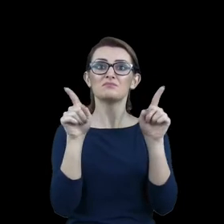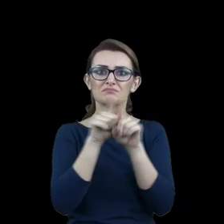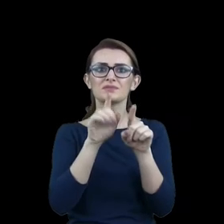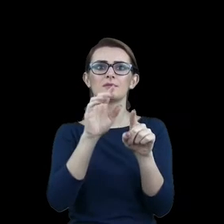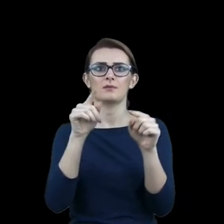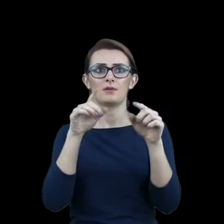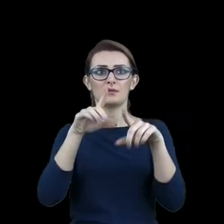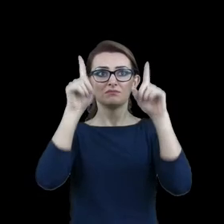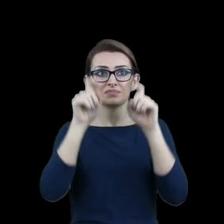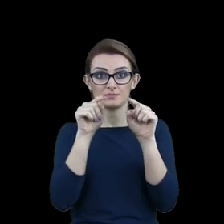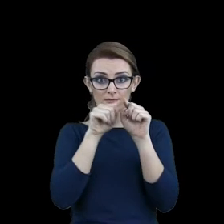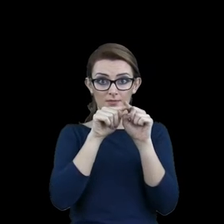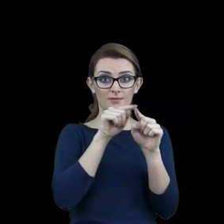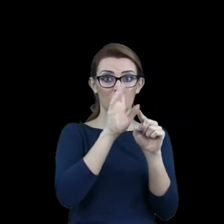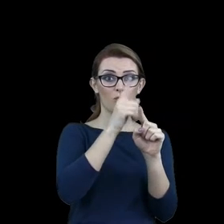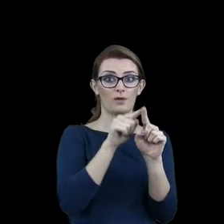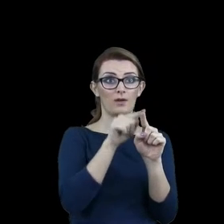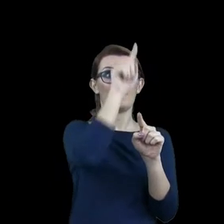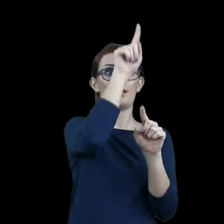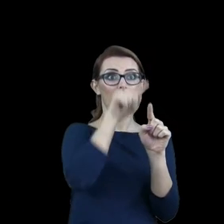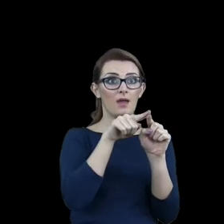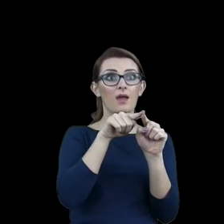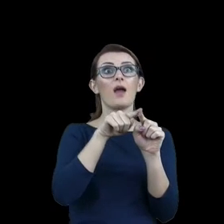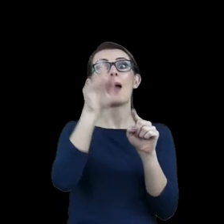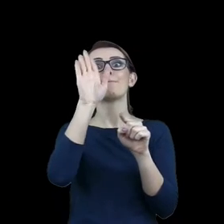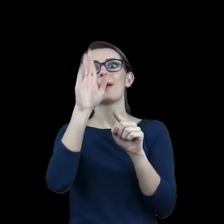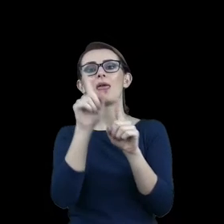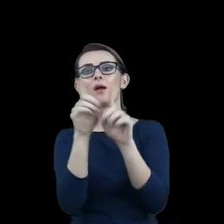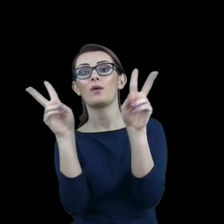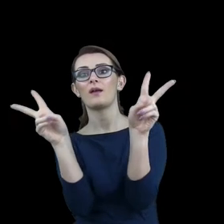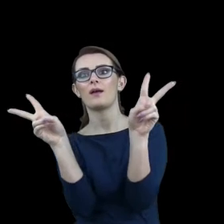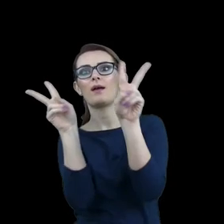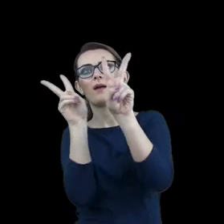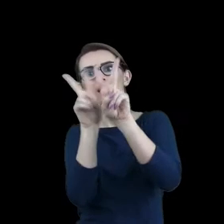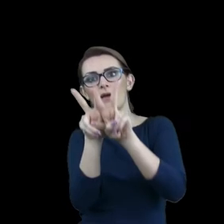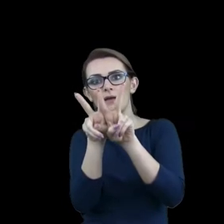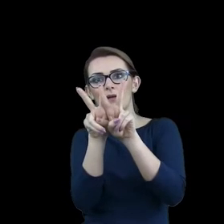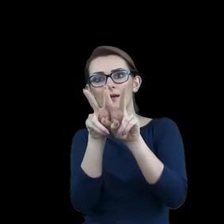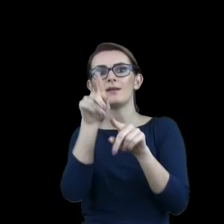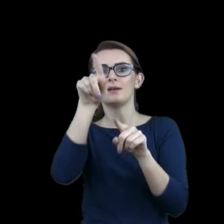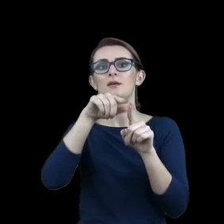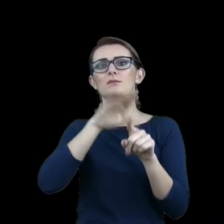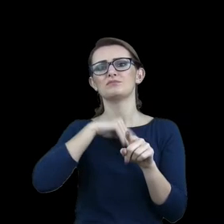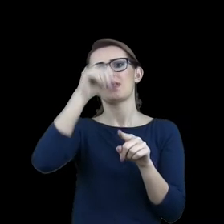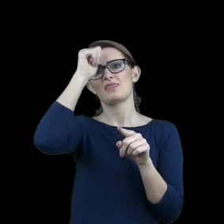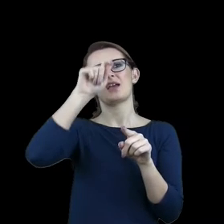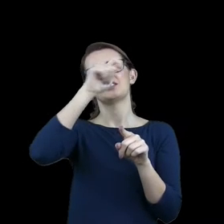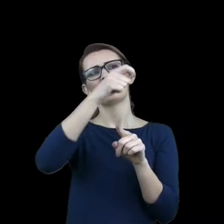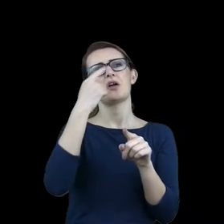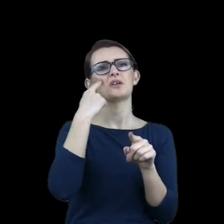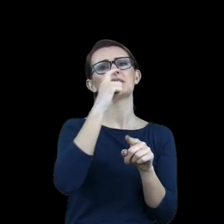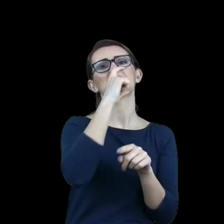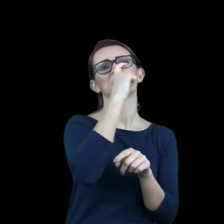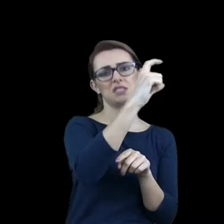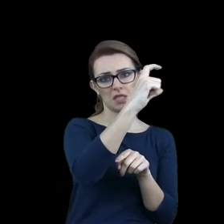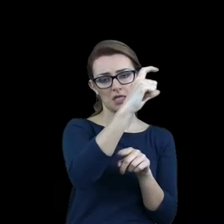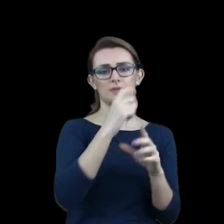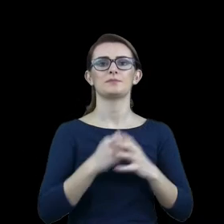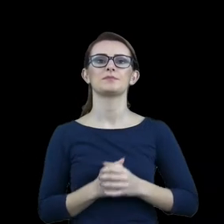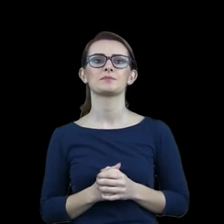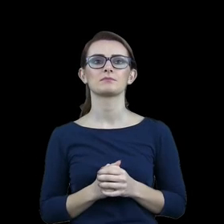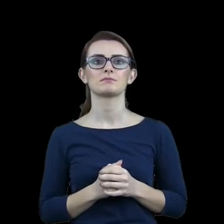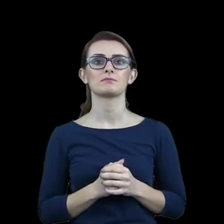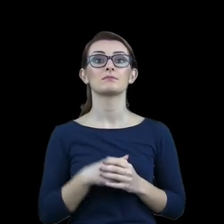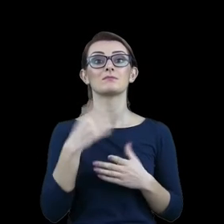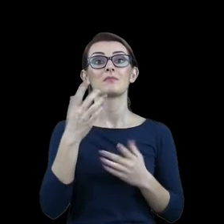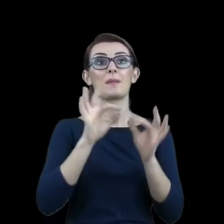drugi kąt będzie się znajdował tutaj. Tutaj mają wspólne ramię, mogę nawet je tutaj spróbować przerysować jeszcze raz. Powiedzmy, że tutaj ten